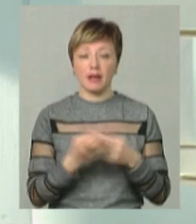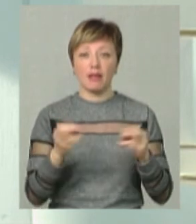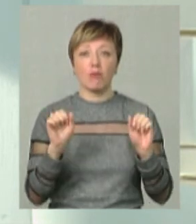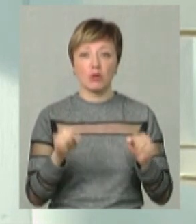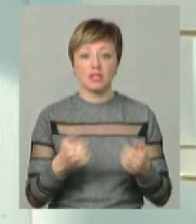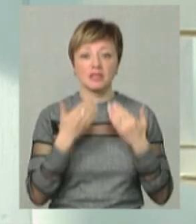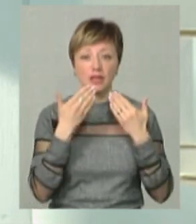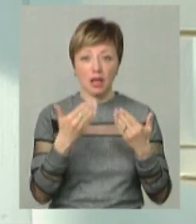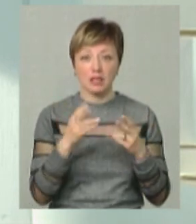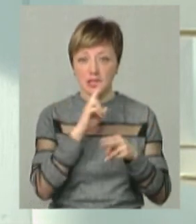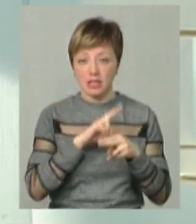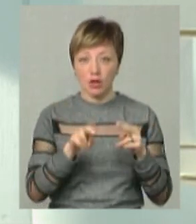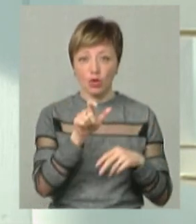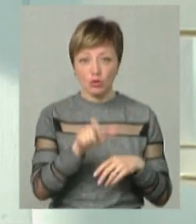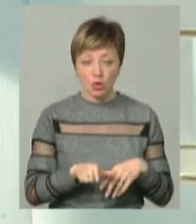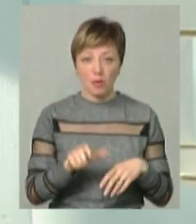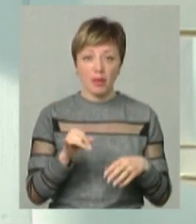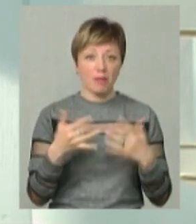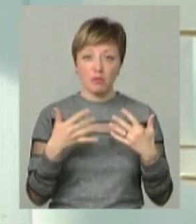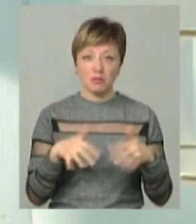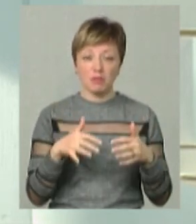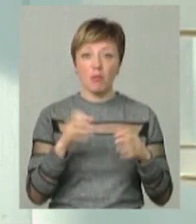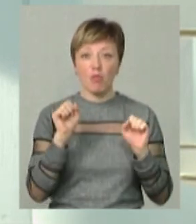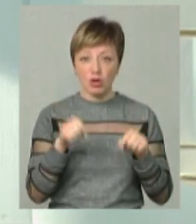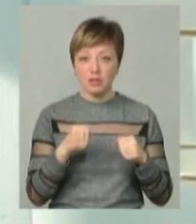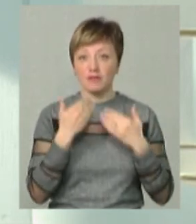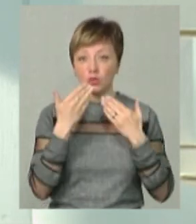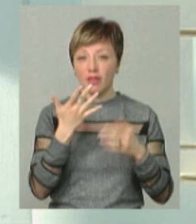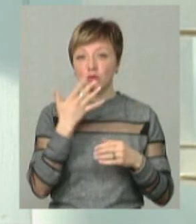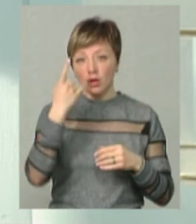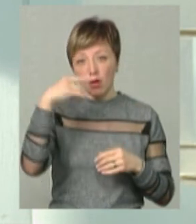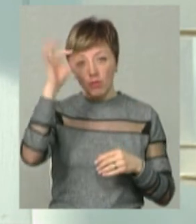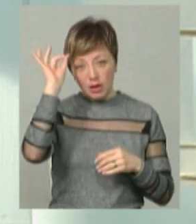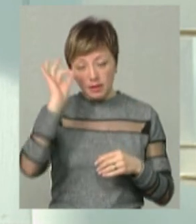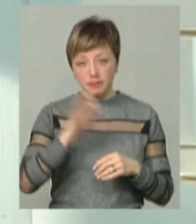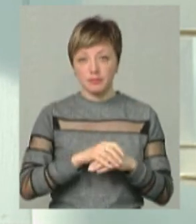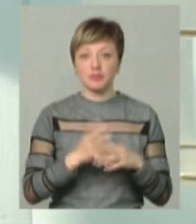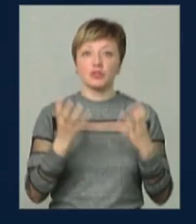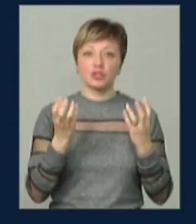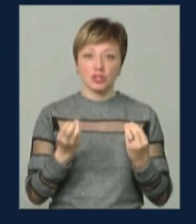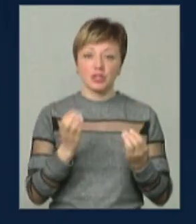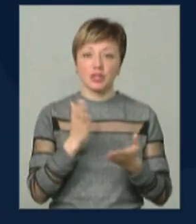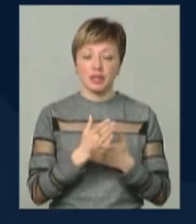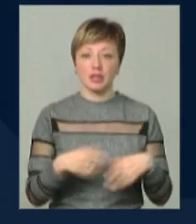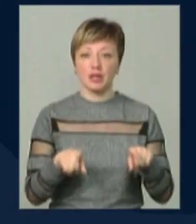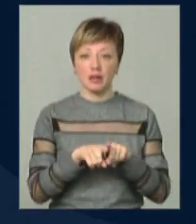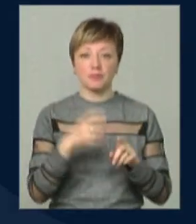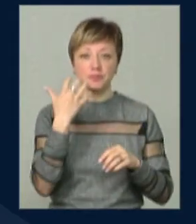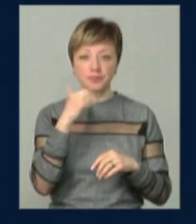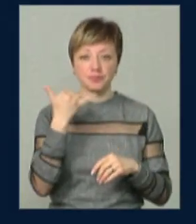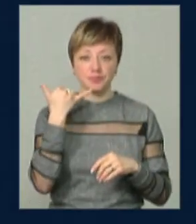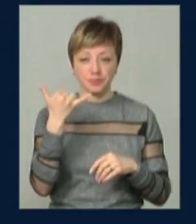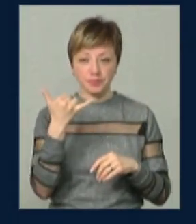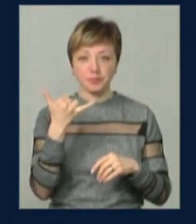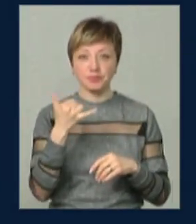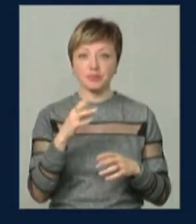можна звертатися за зниклими особами. І особа, звичайно, не позбавлена звернутися і в органи Національної поліції. І є ще така гаряча лінія